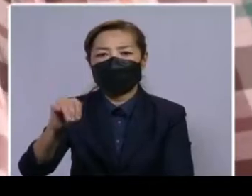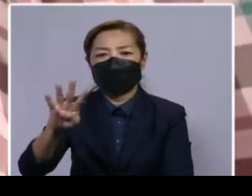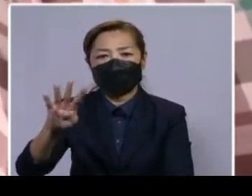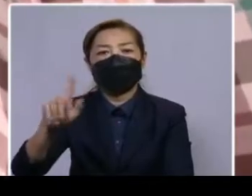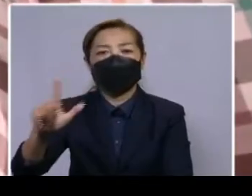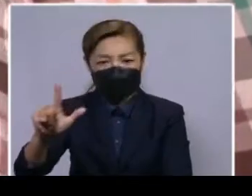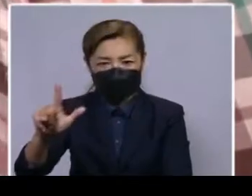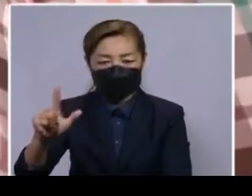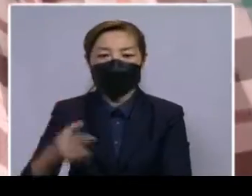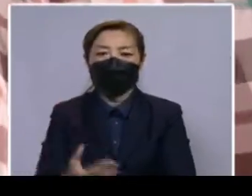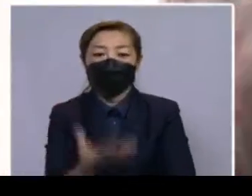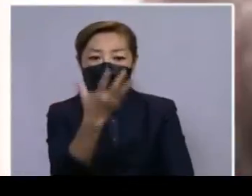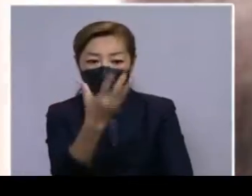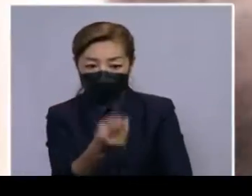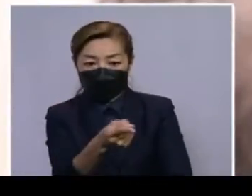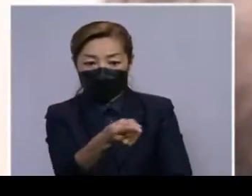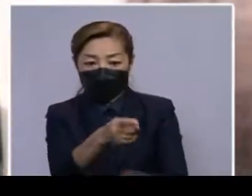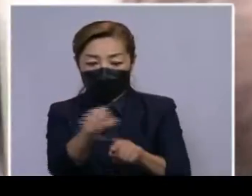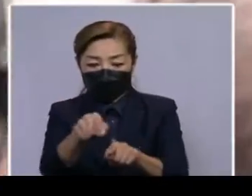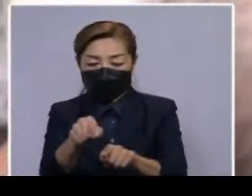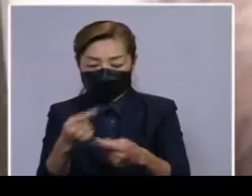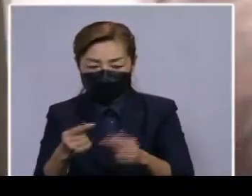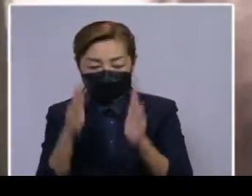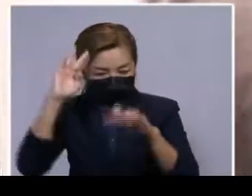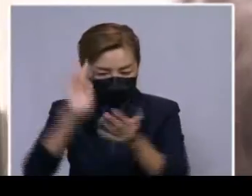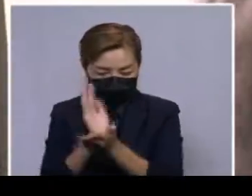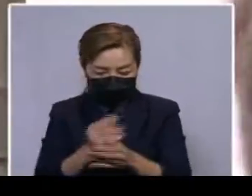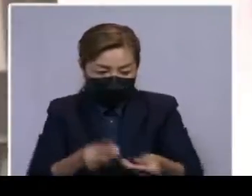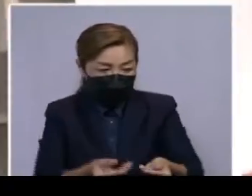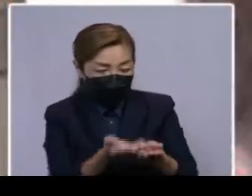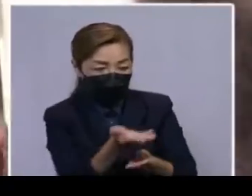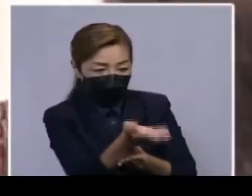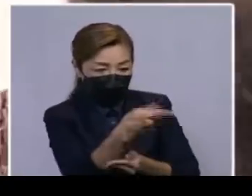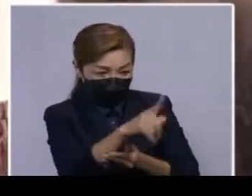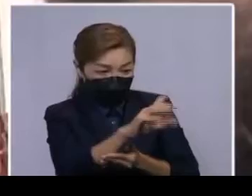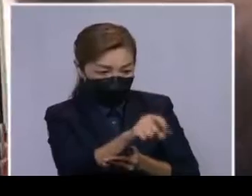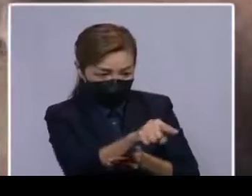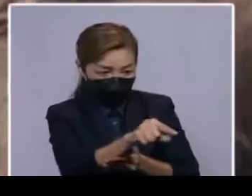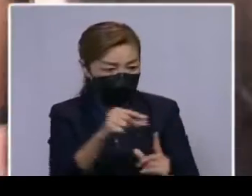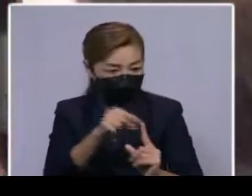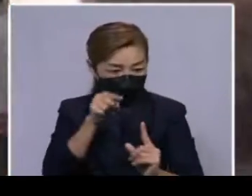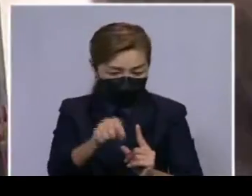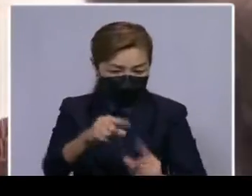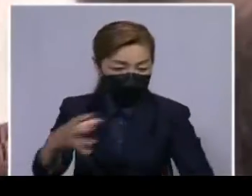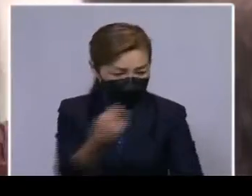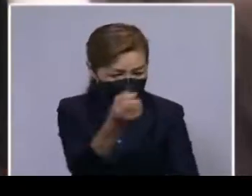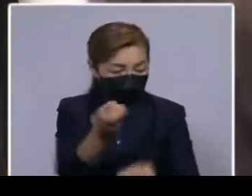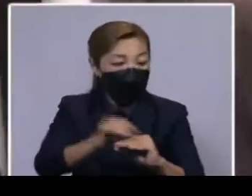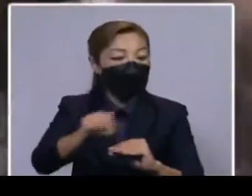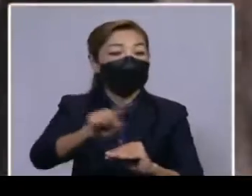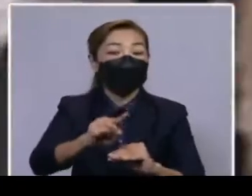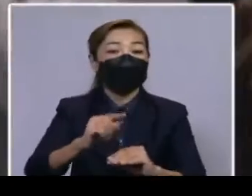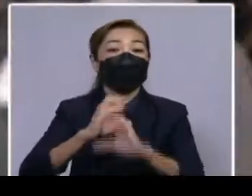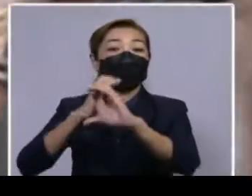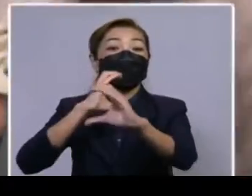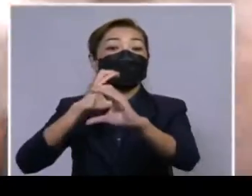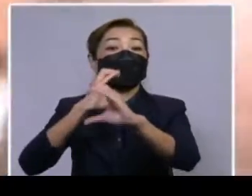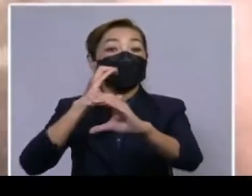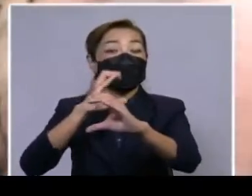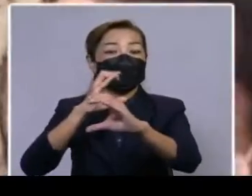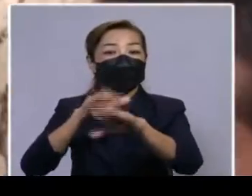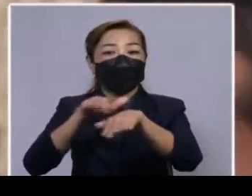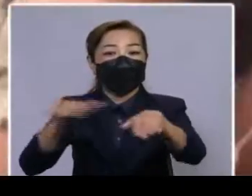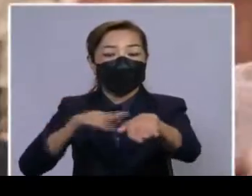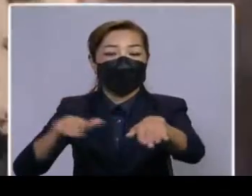ในส่วนที่เจ้าหน้าที่กำลังเสนอให้เลขาปปสมีคำสั่งยึดอายัดเพิ่มเติมอีกนะคะเป็นรถบัสโดยสาร